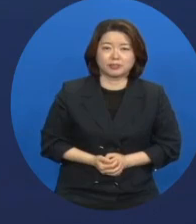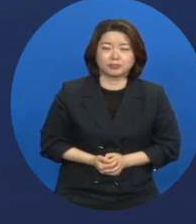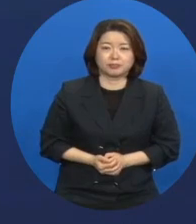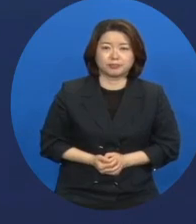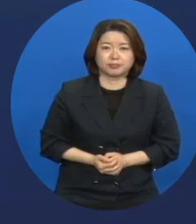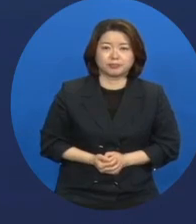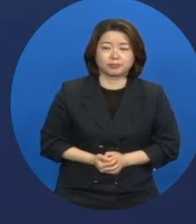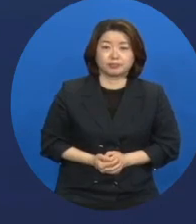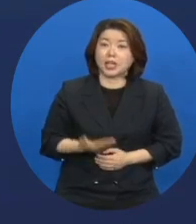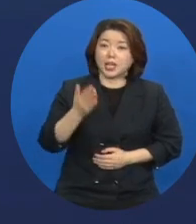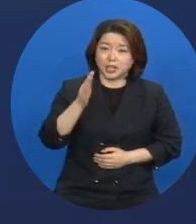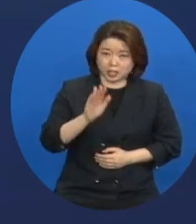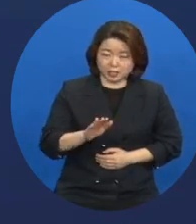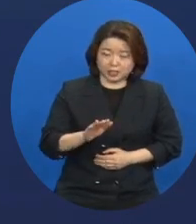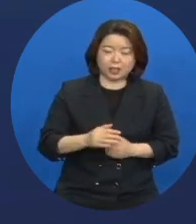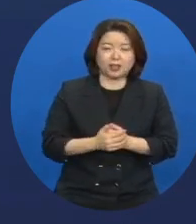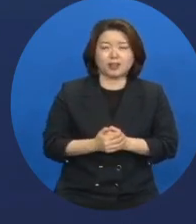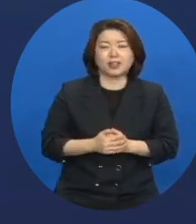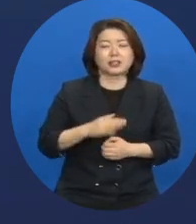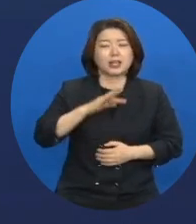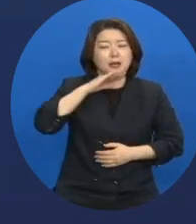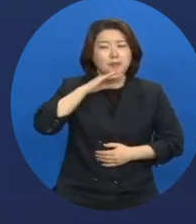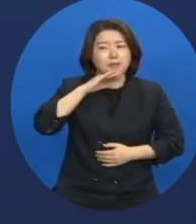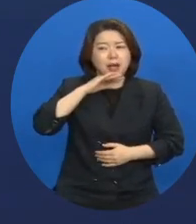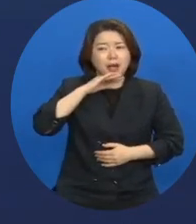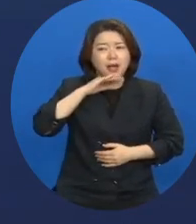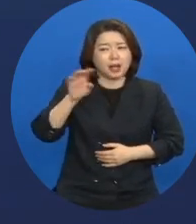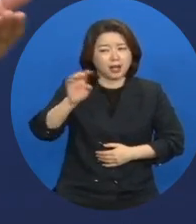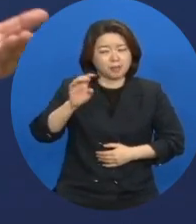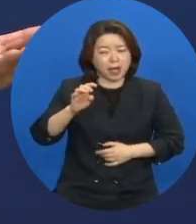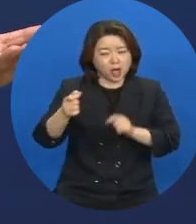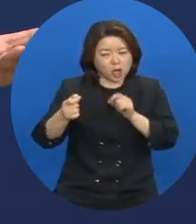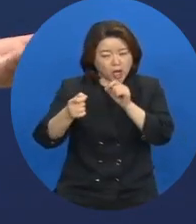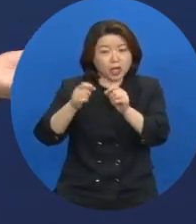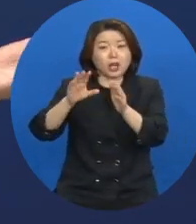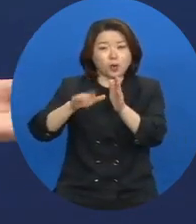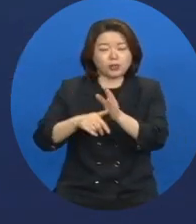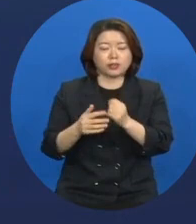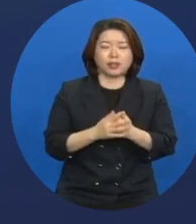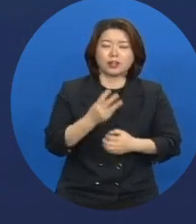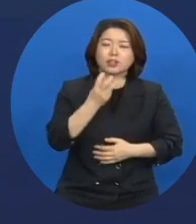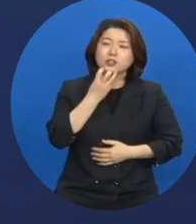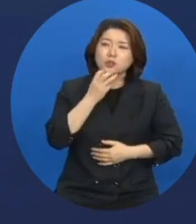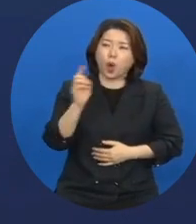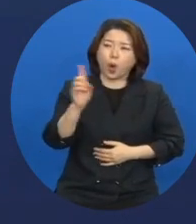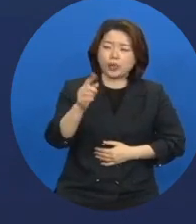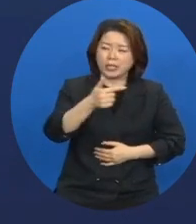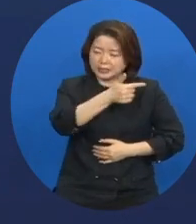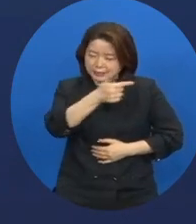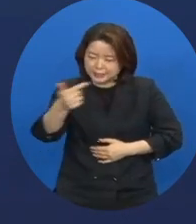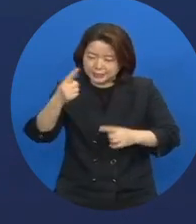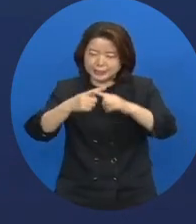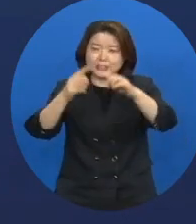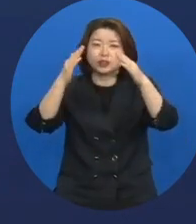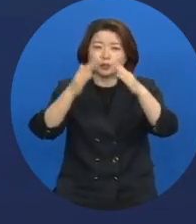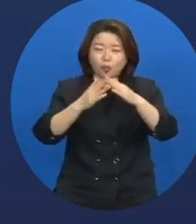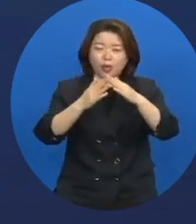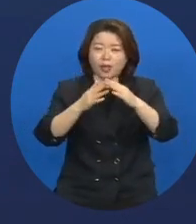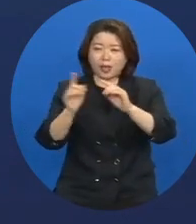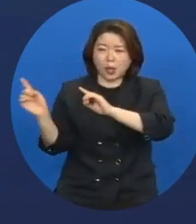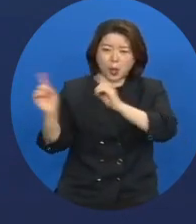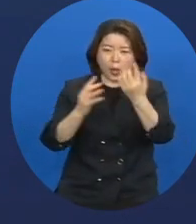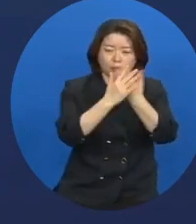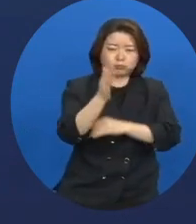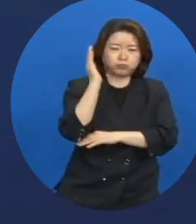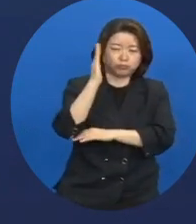그러던 제가 마흔이 되기 얼마 전에 서울에 있는 어느 큰 교회에 부흥회를 인도하게 되는